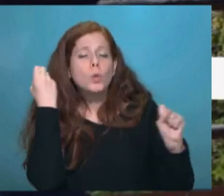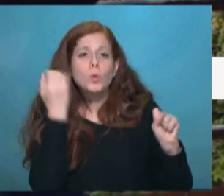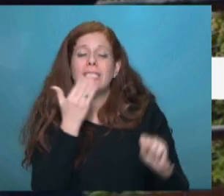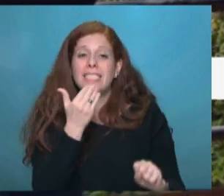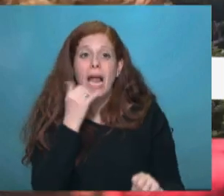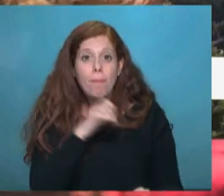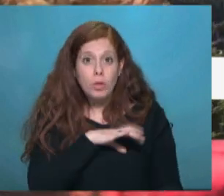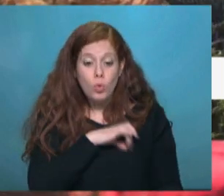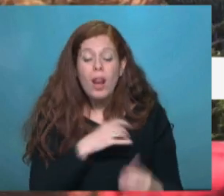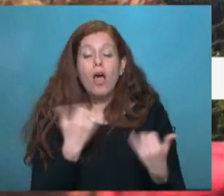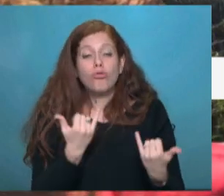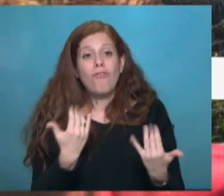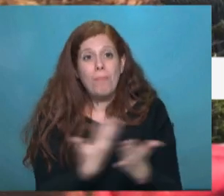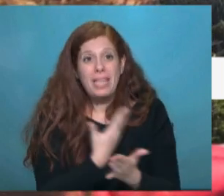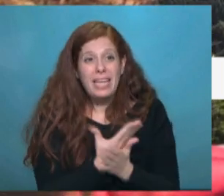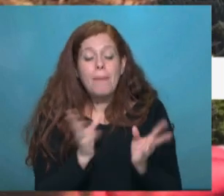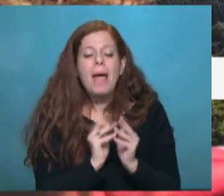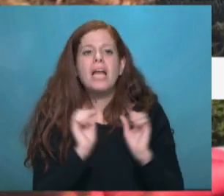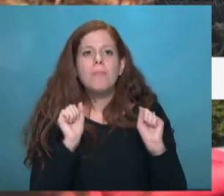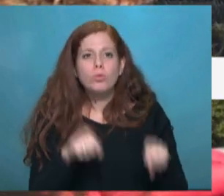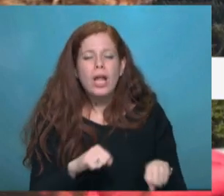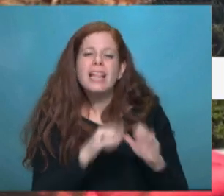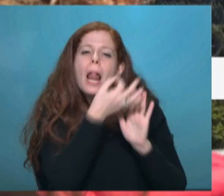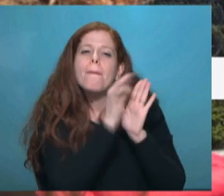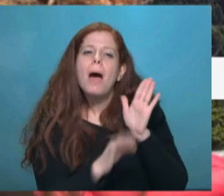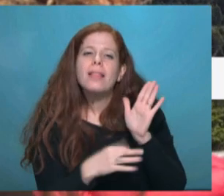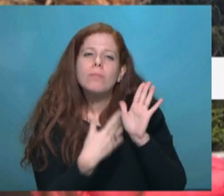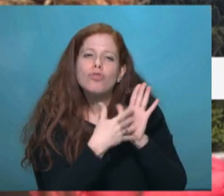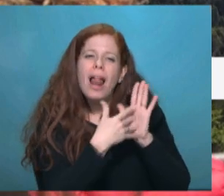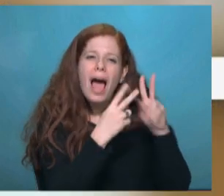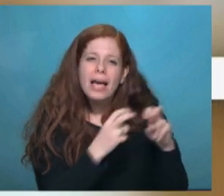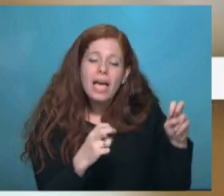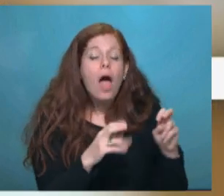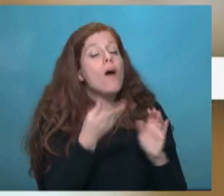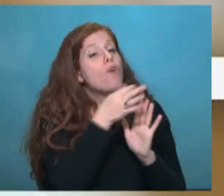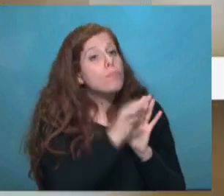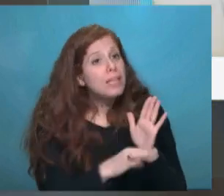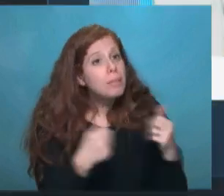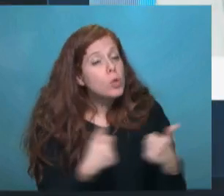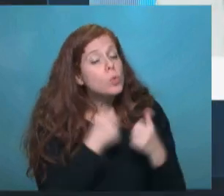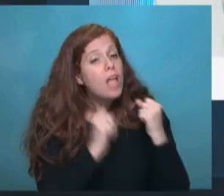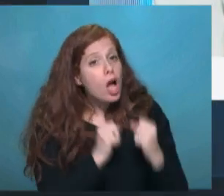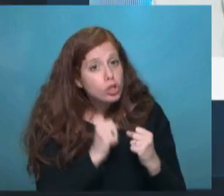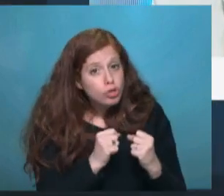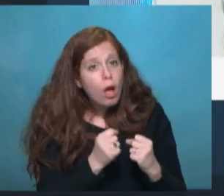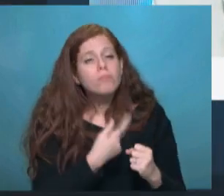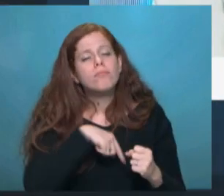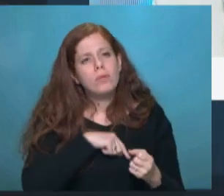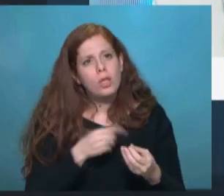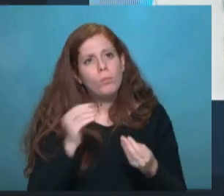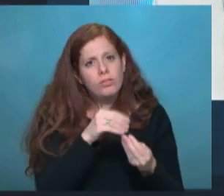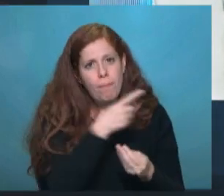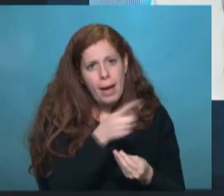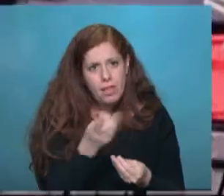כרגע יחד עם המושלת המקומית בפרטי החקירה, ועוד פרטים על התאונה הקשה הזאת אנחנו מוסיפים בכתבה.